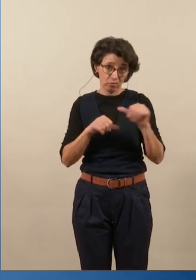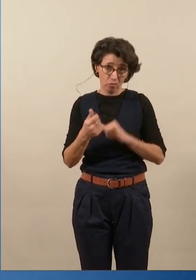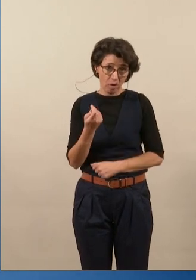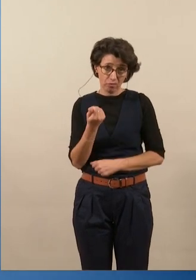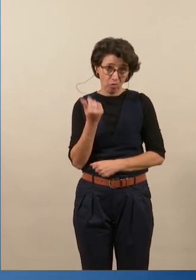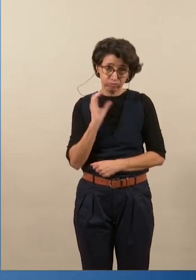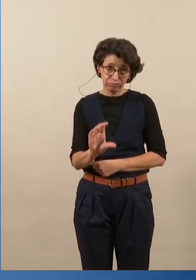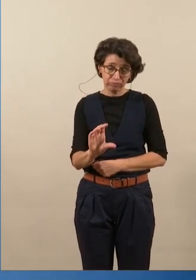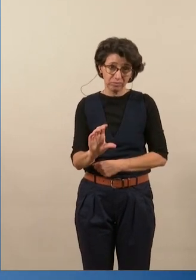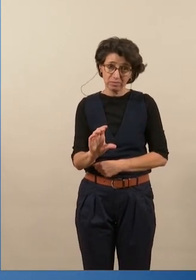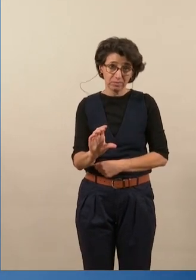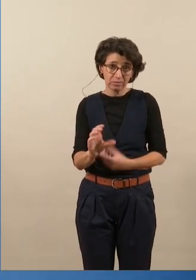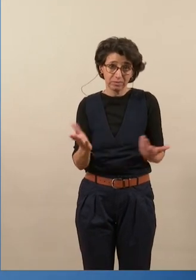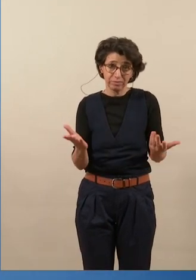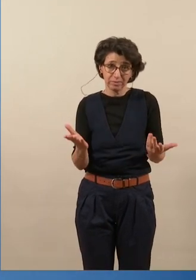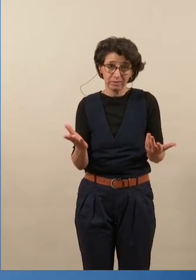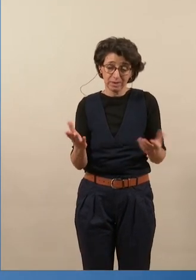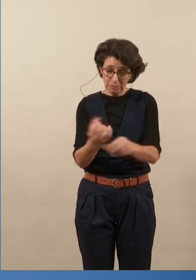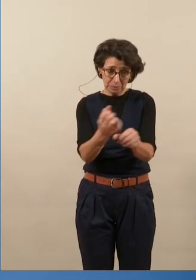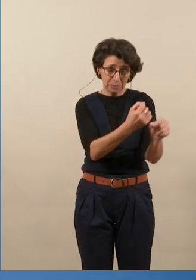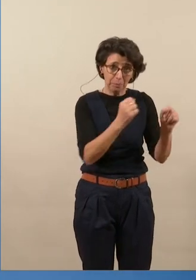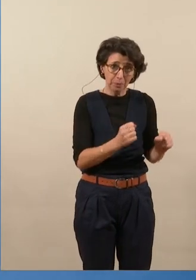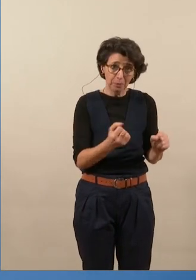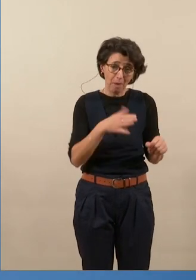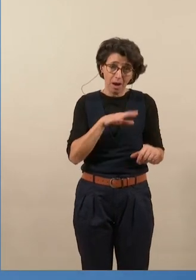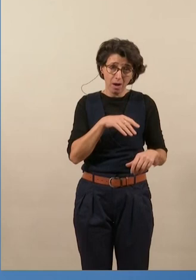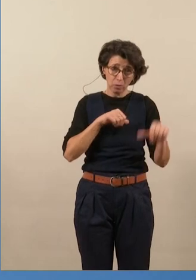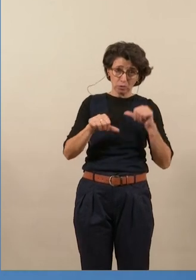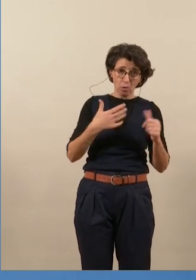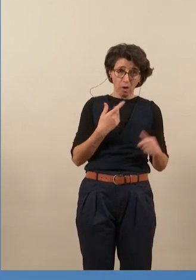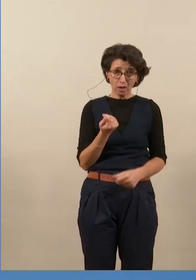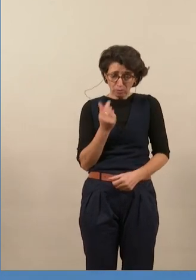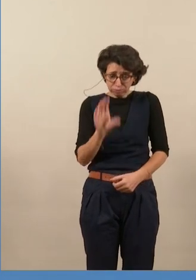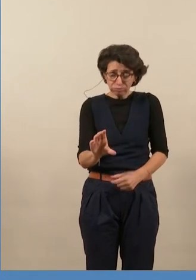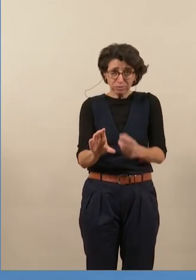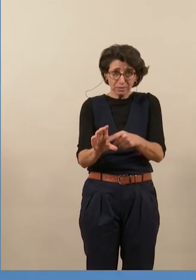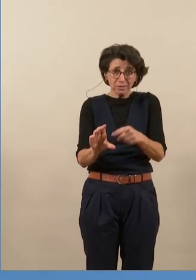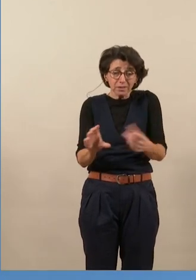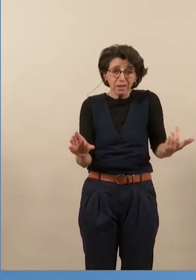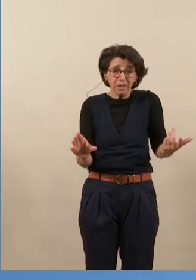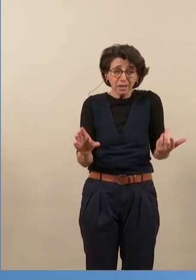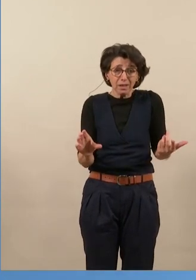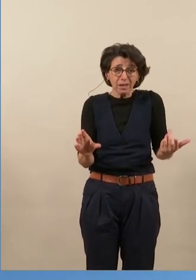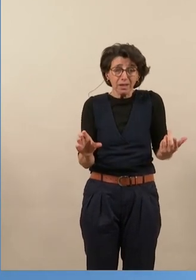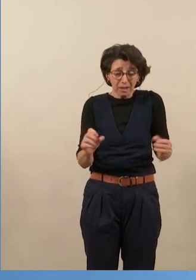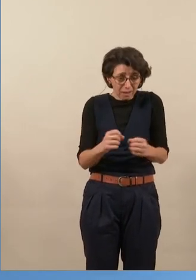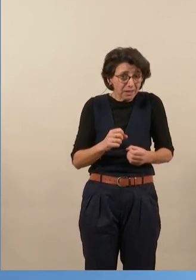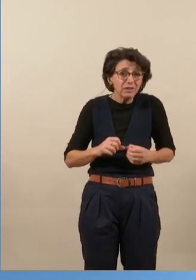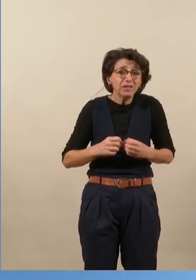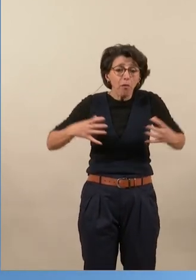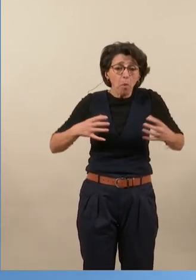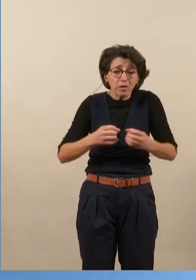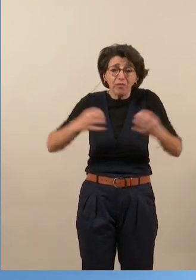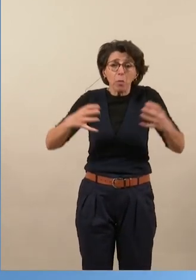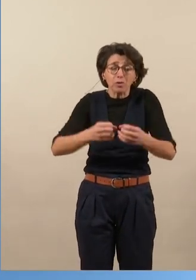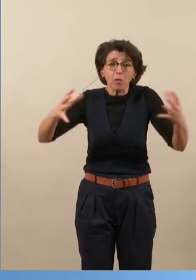veut réaliser un développement il faut aller les chercher ces développements j'ai envie de dire la transition le terme transition me